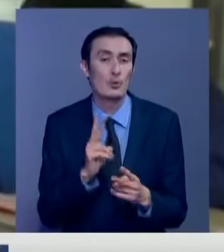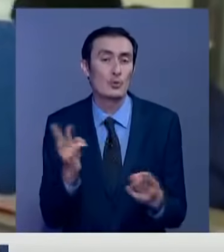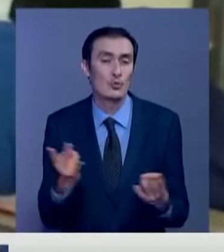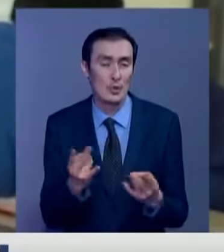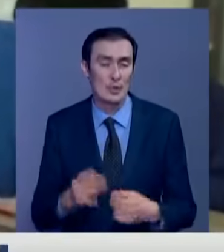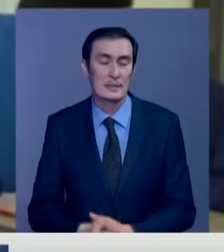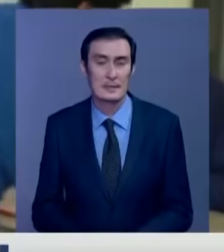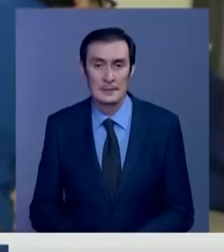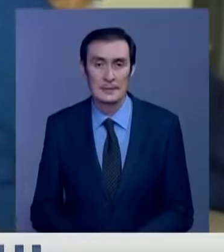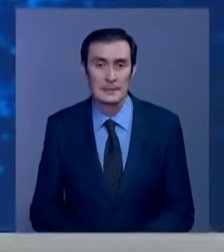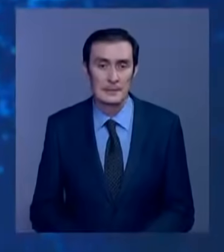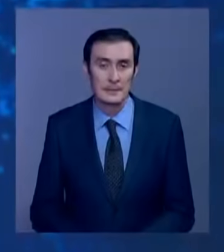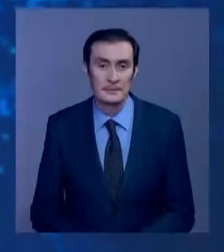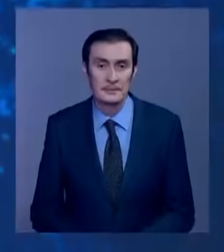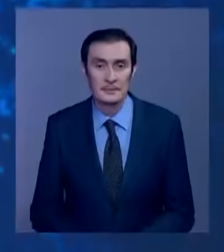нуждается.